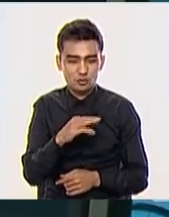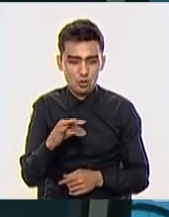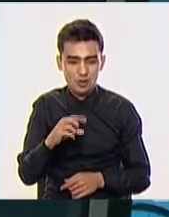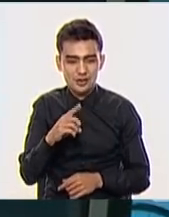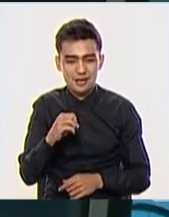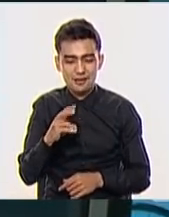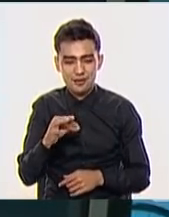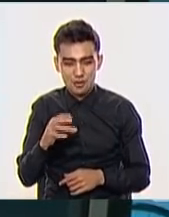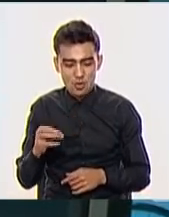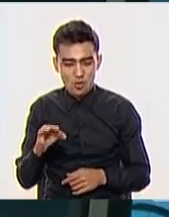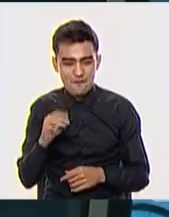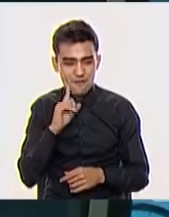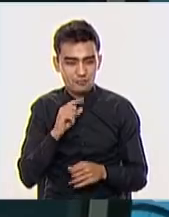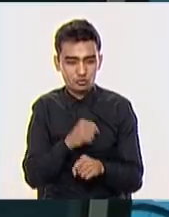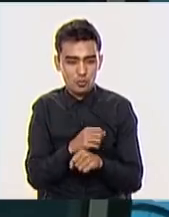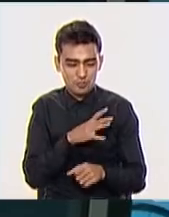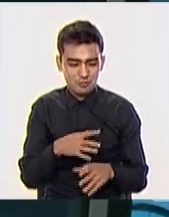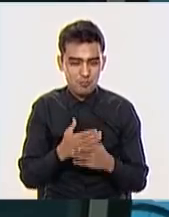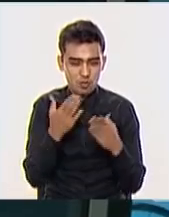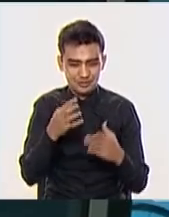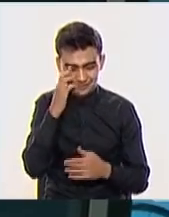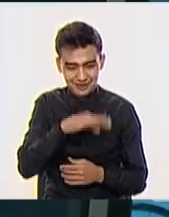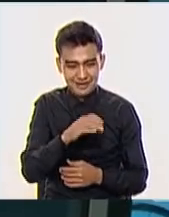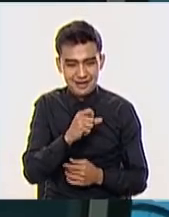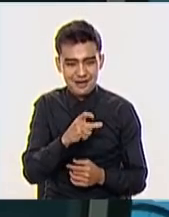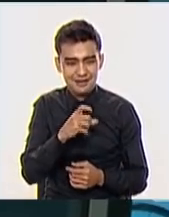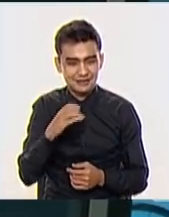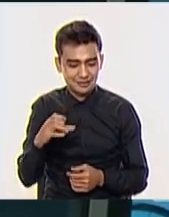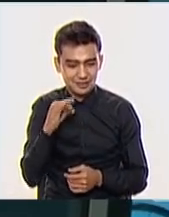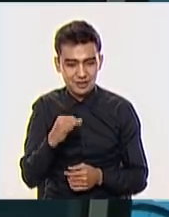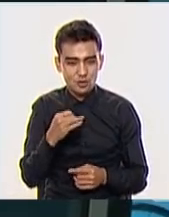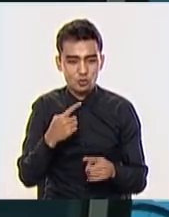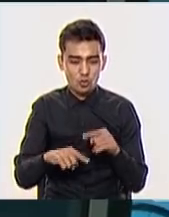применение которой приостановлено в большинстве стран ЕС. Другие